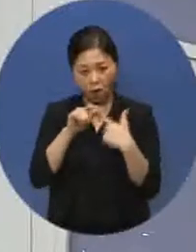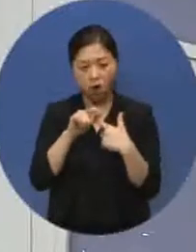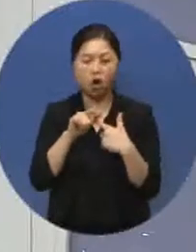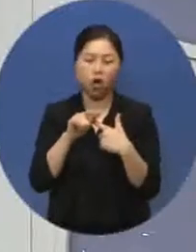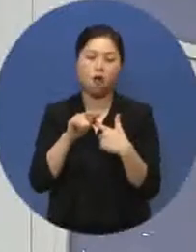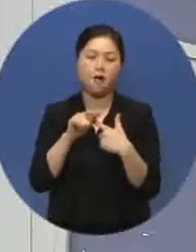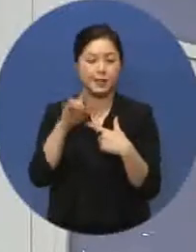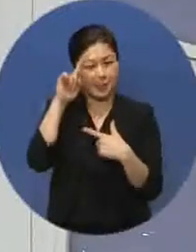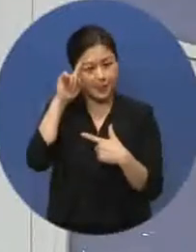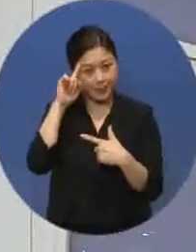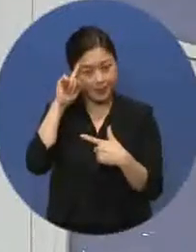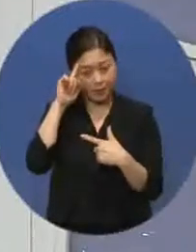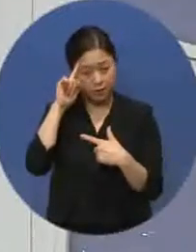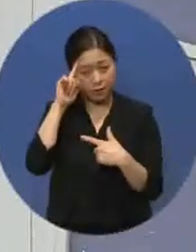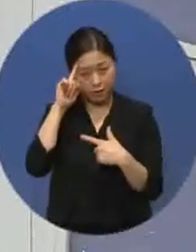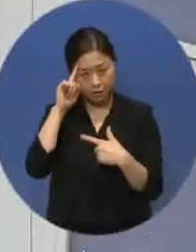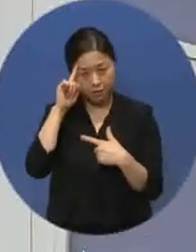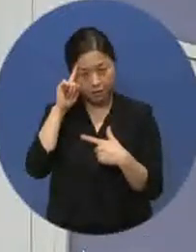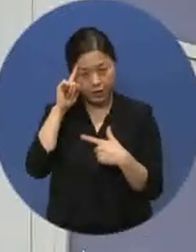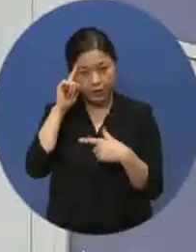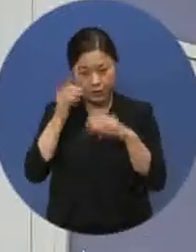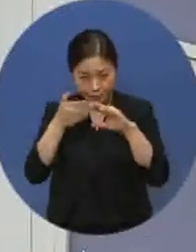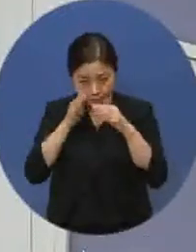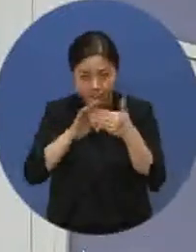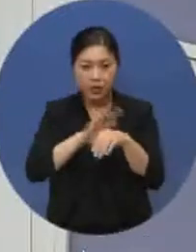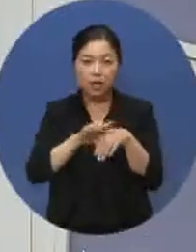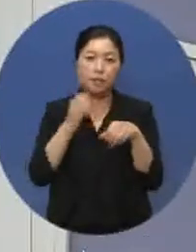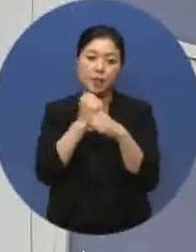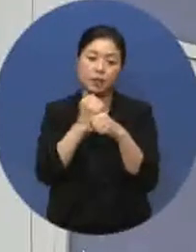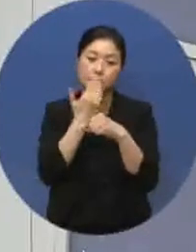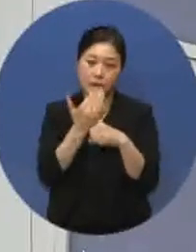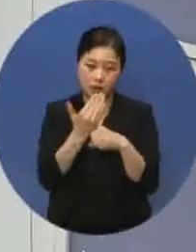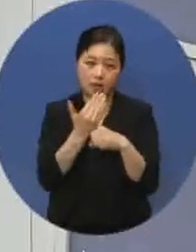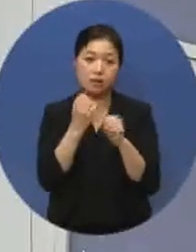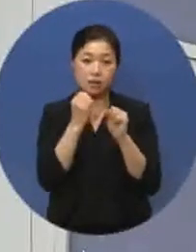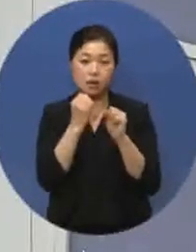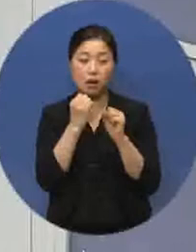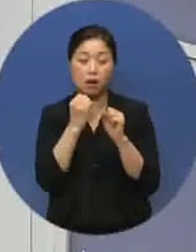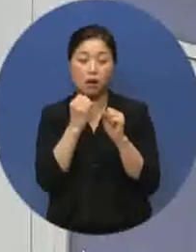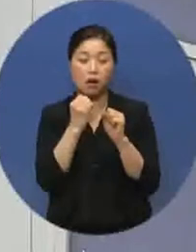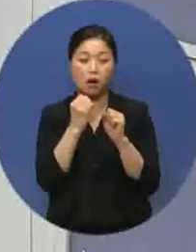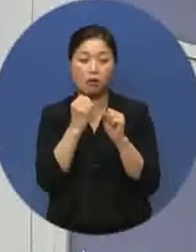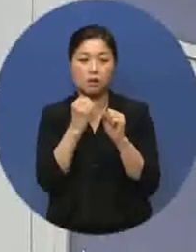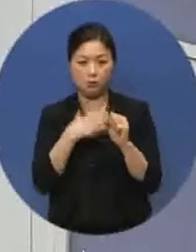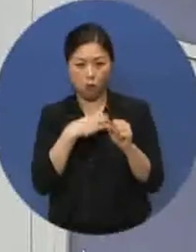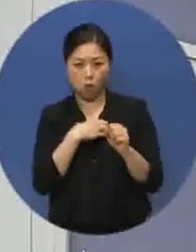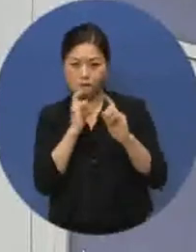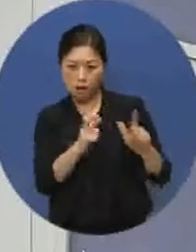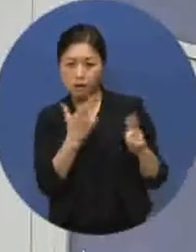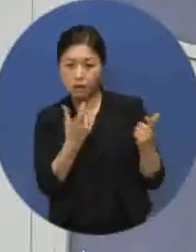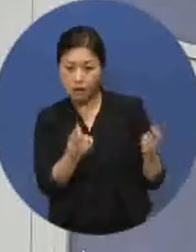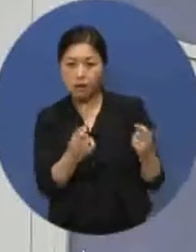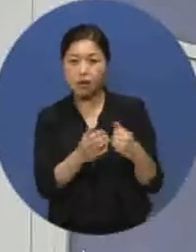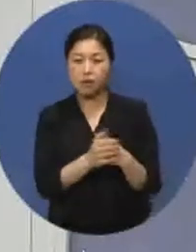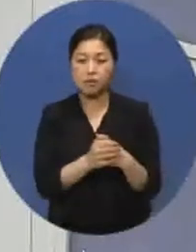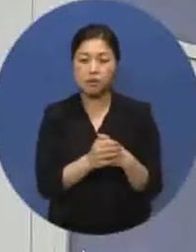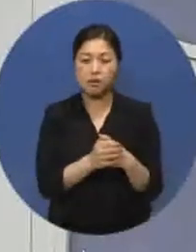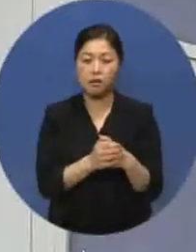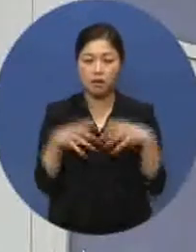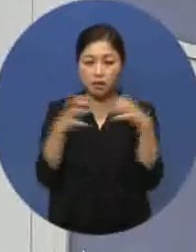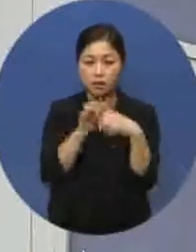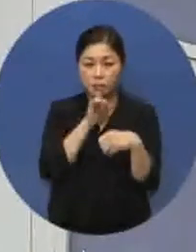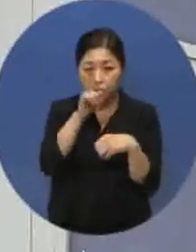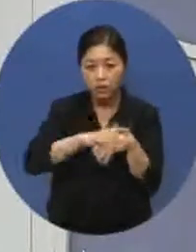더 많은 신중성을 기할 수 있는 계기가 되기 때문에 집단 소송 제도 자체나 징벌적 손해 소송 자체가 문제가